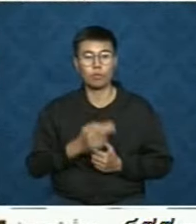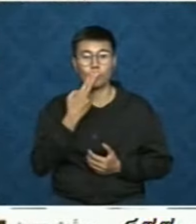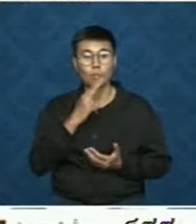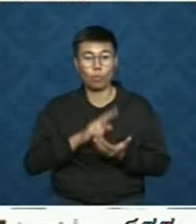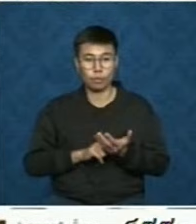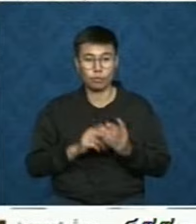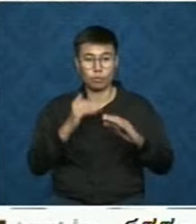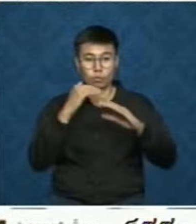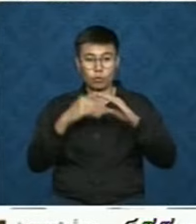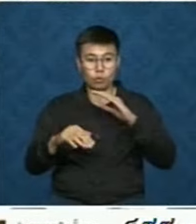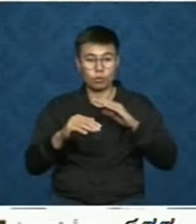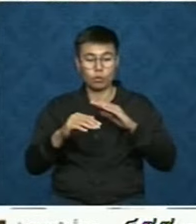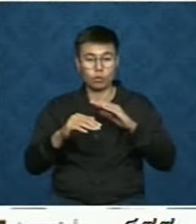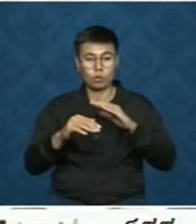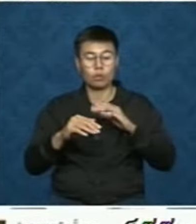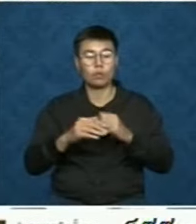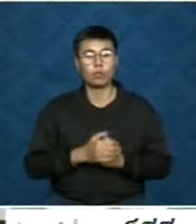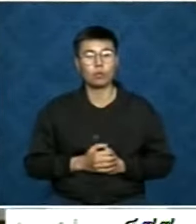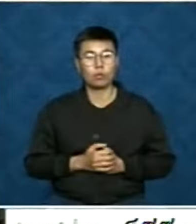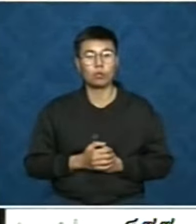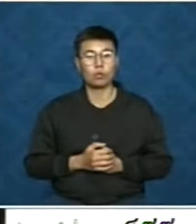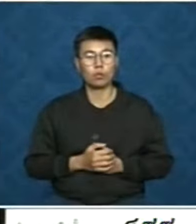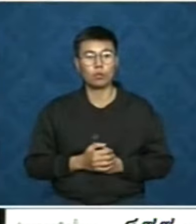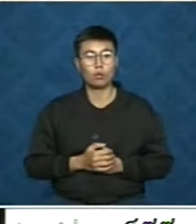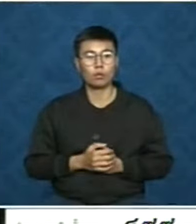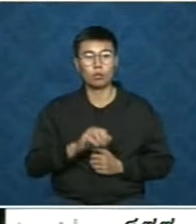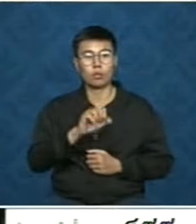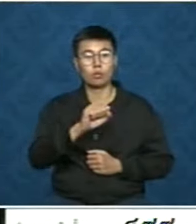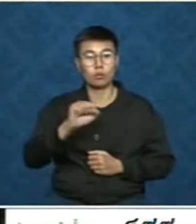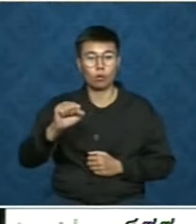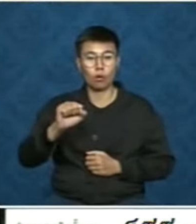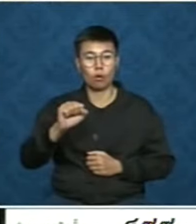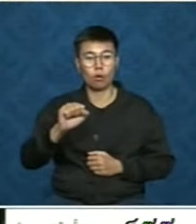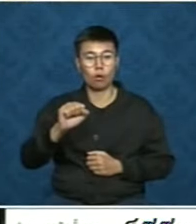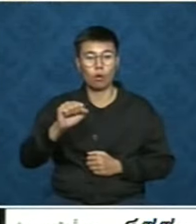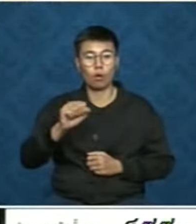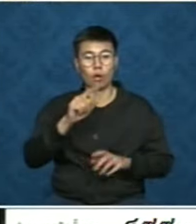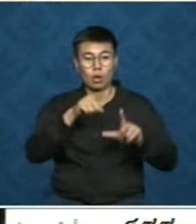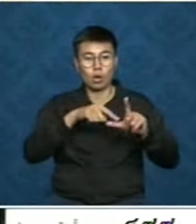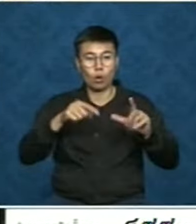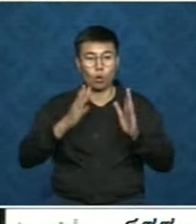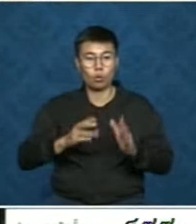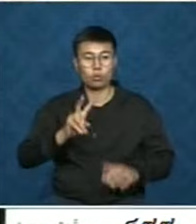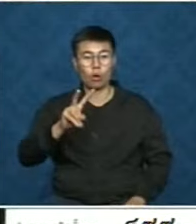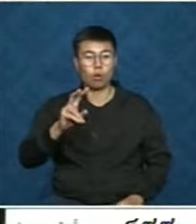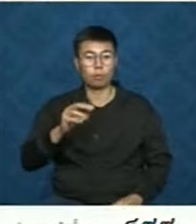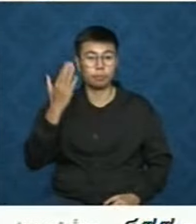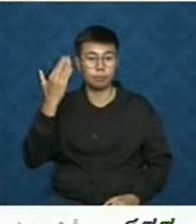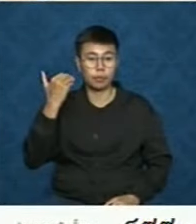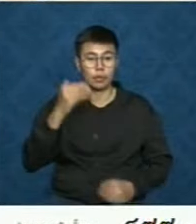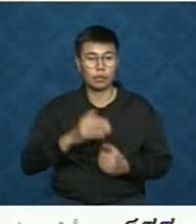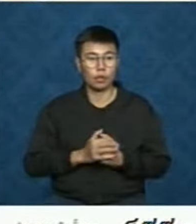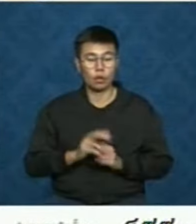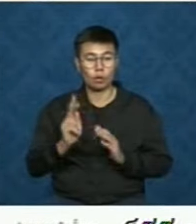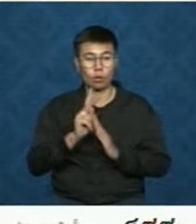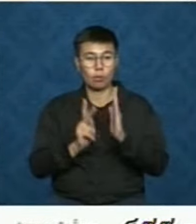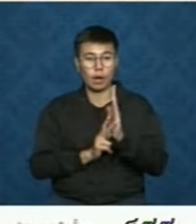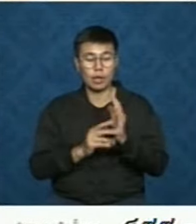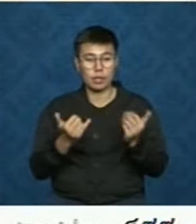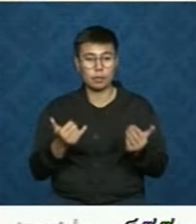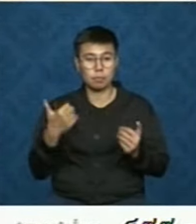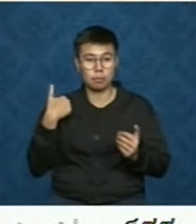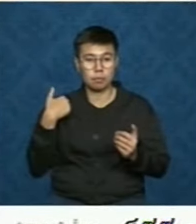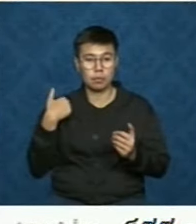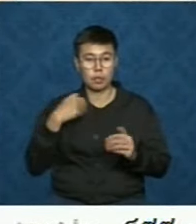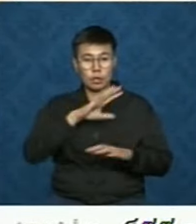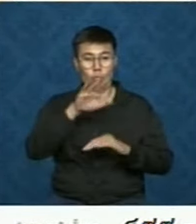ยังเอ่อท่านผู้แทนรูปหล่อทั้ง 2ท่านครับบังเงินกฎหมายฉบับเมันมีทั้งหมด 7ฉบับด้วย